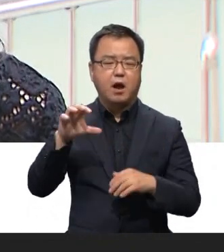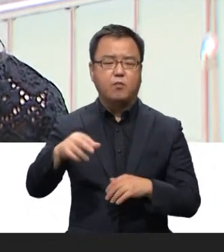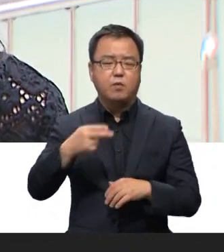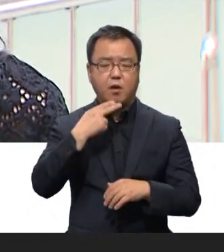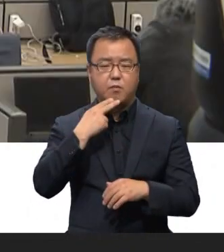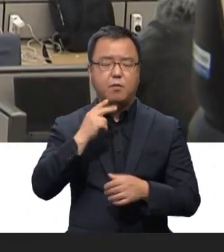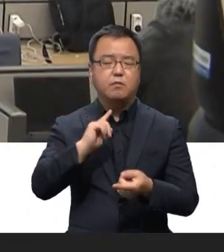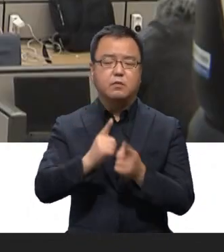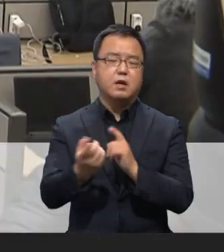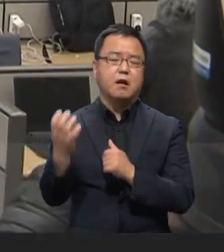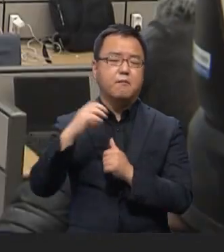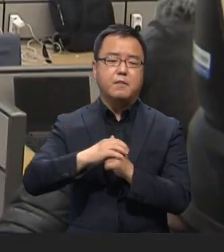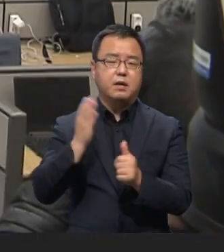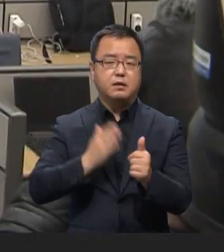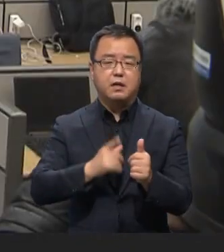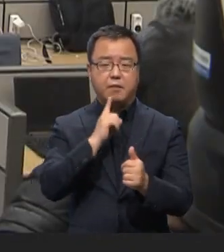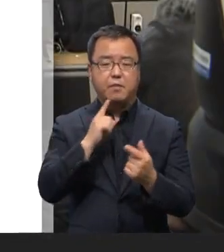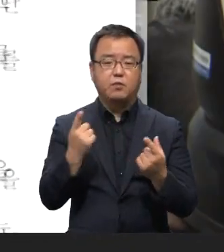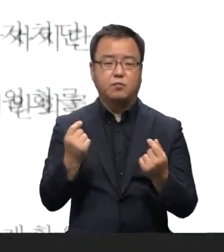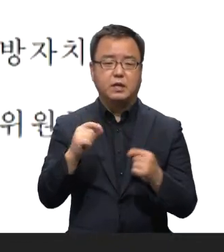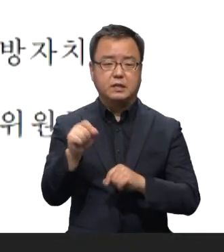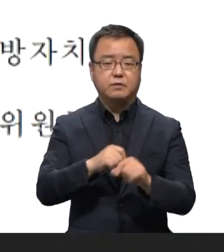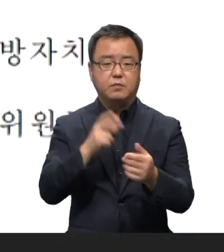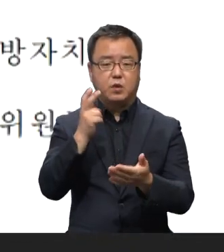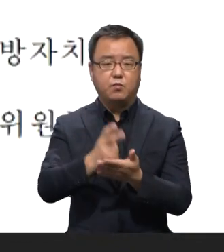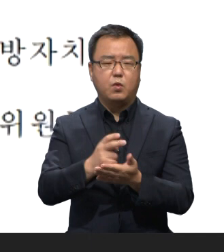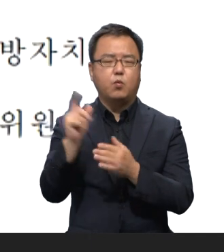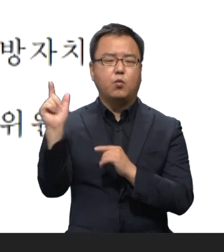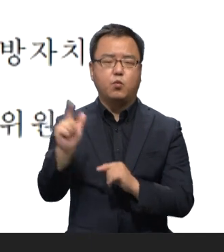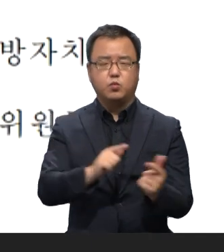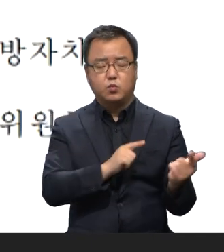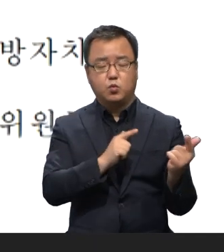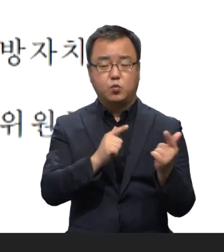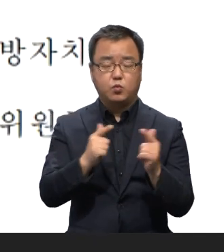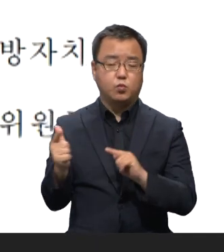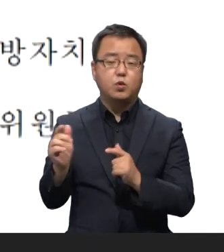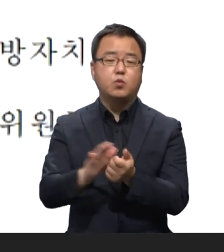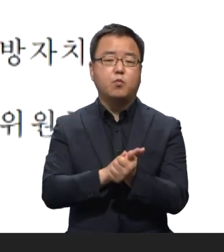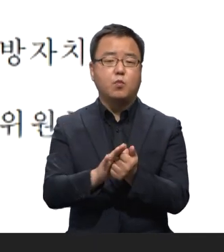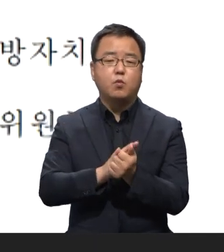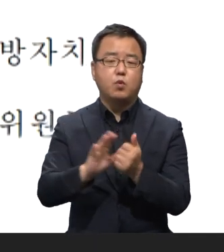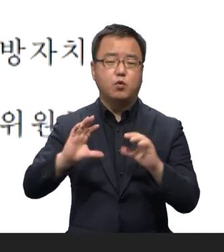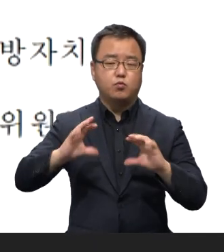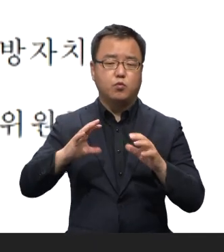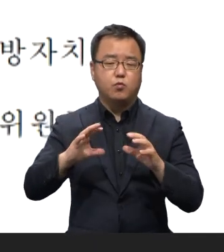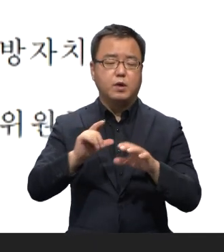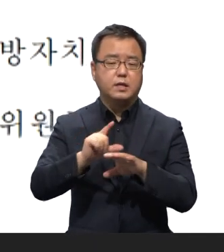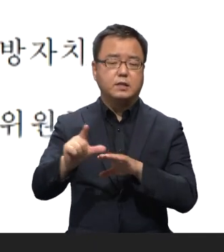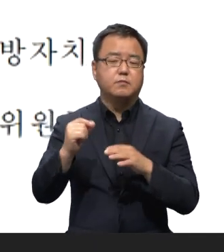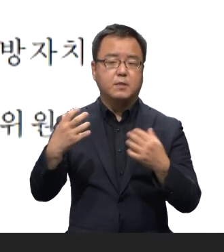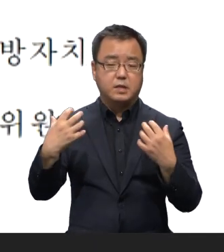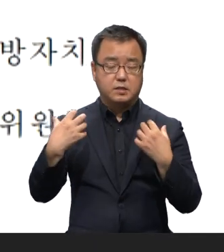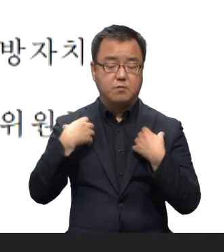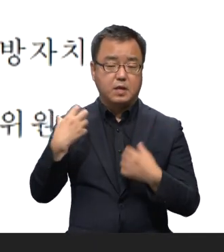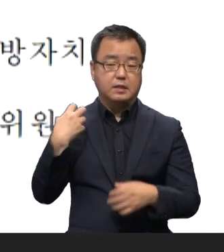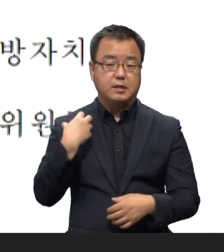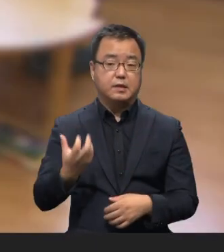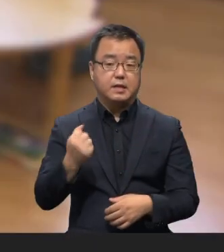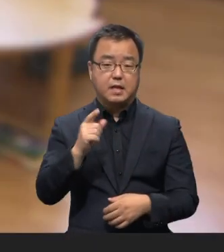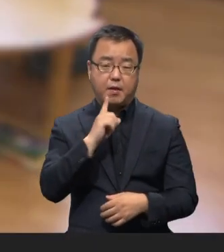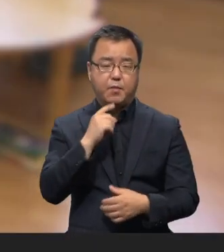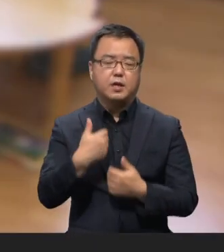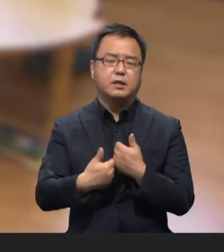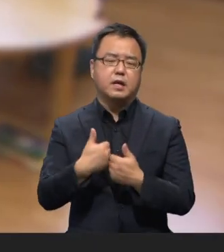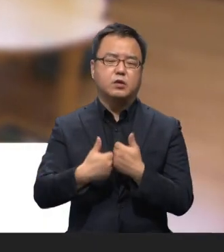식으로 특별법 에 운 종일 돌봄 을 국가와 지자체가 책임진 단 표현을 놓고도 갈등이 불거지고 있습니다